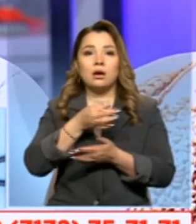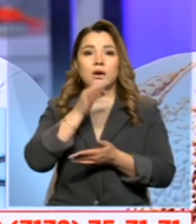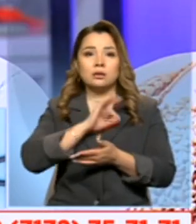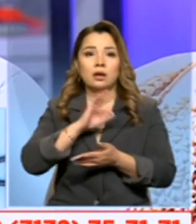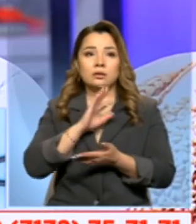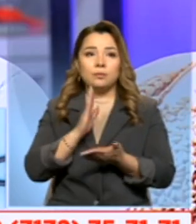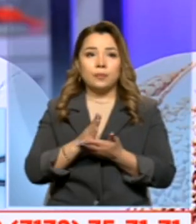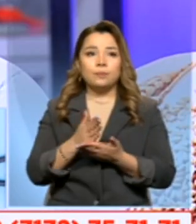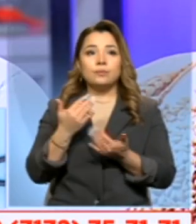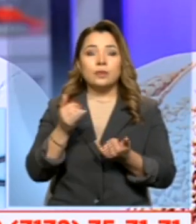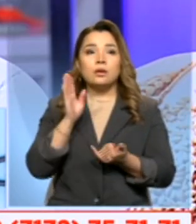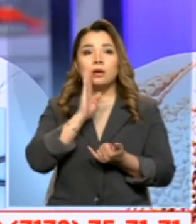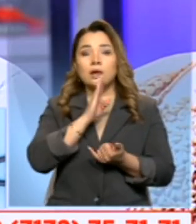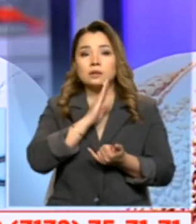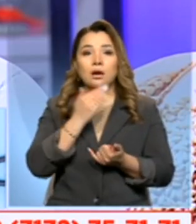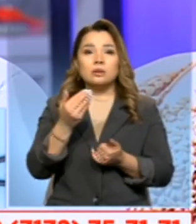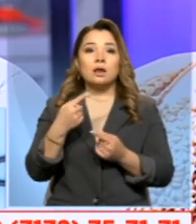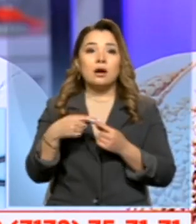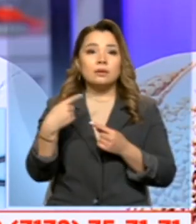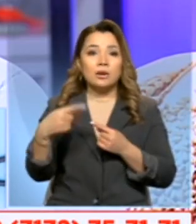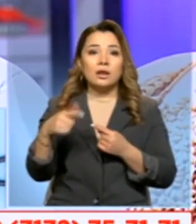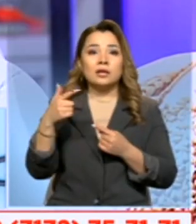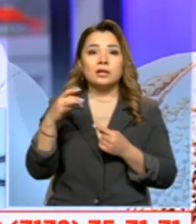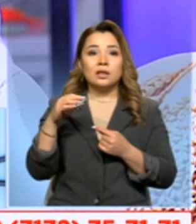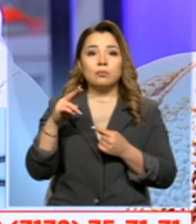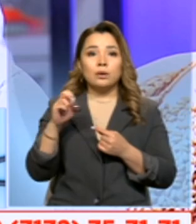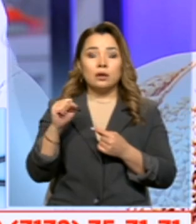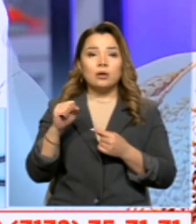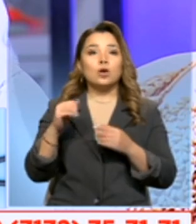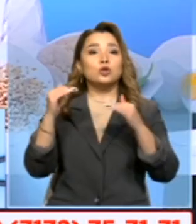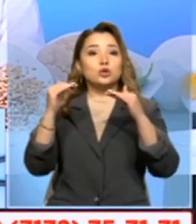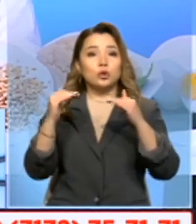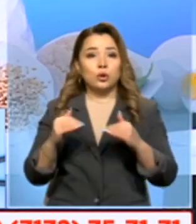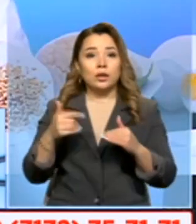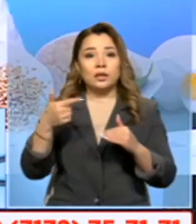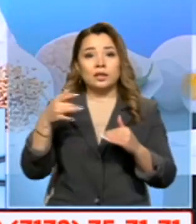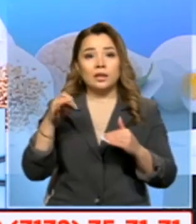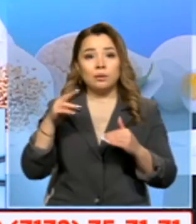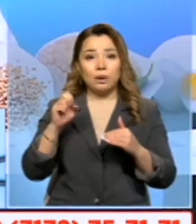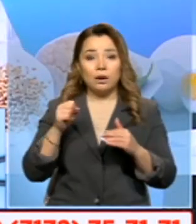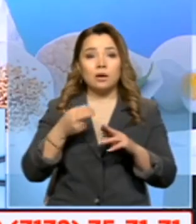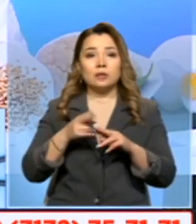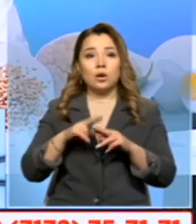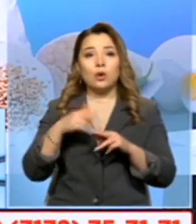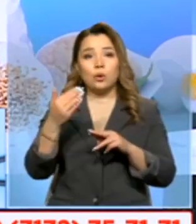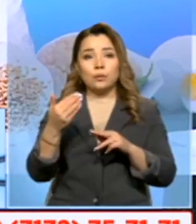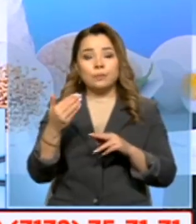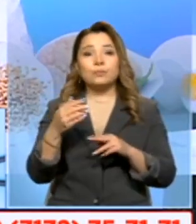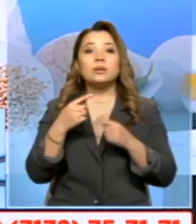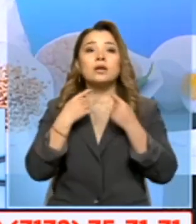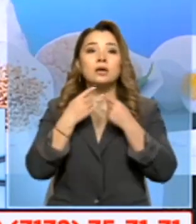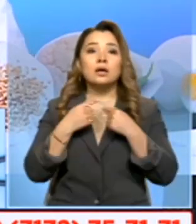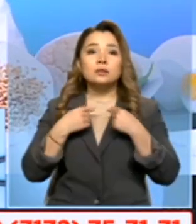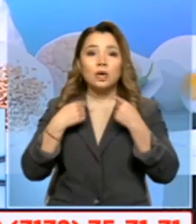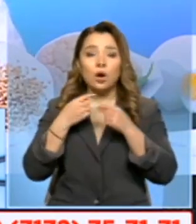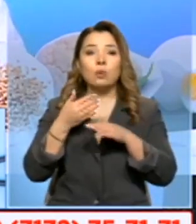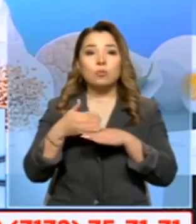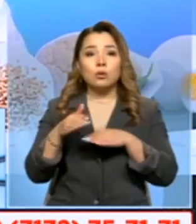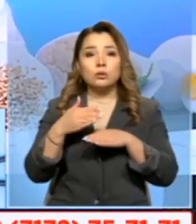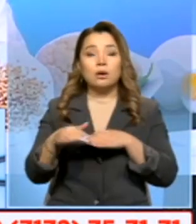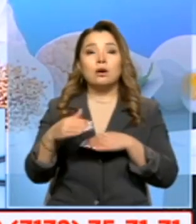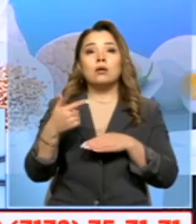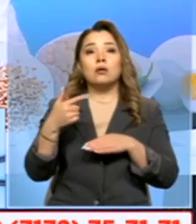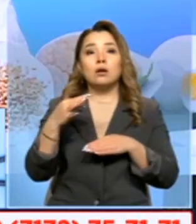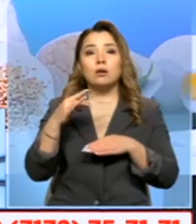Қараңыз. Әрине айырмашылығы бар. Гипо деген ол төмен. Сізде гипотиреоз десе, онда сіздің қалқанша бездің бөлетін